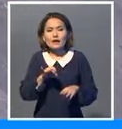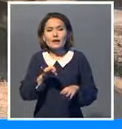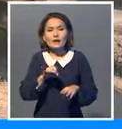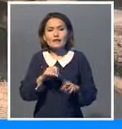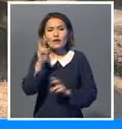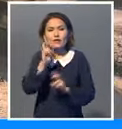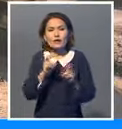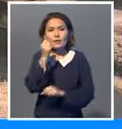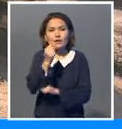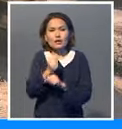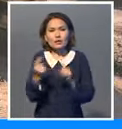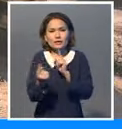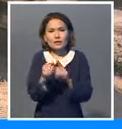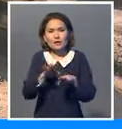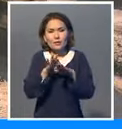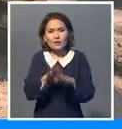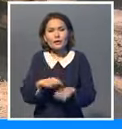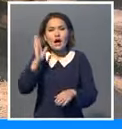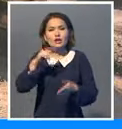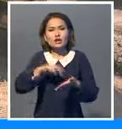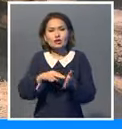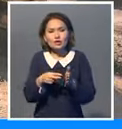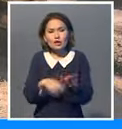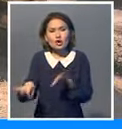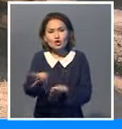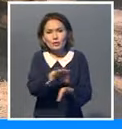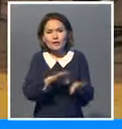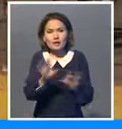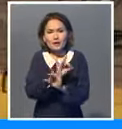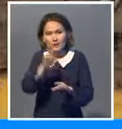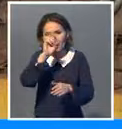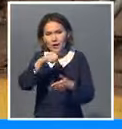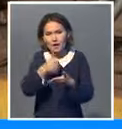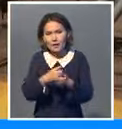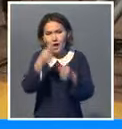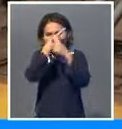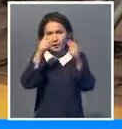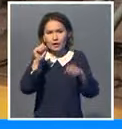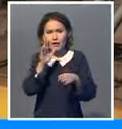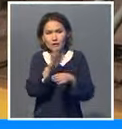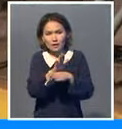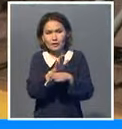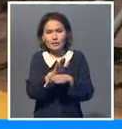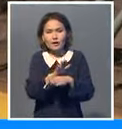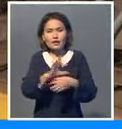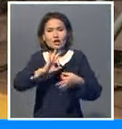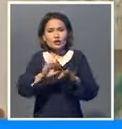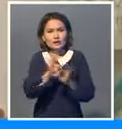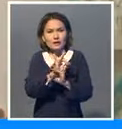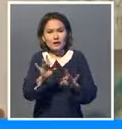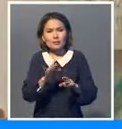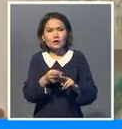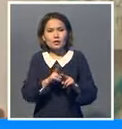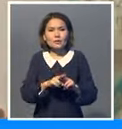кездесті. Кәсіпорынның бүгінгі тыныс-тірлігі мен алдағы жоспар жобаларымен танысты. Елбасы жолдауында айтылған тапсырмаларға да тоқталды. Мұнан соң